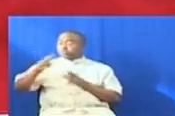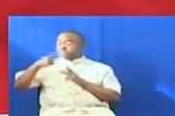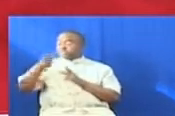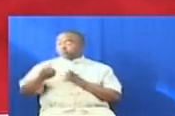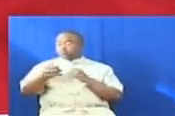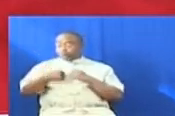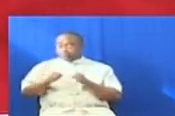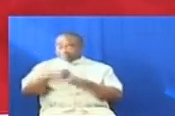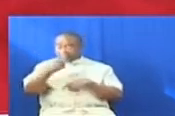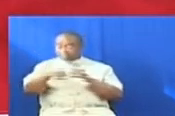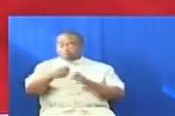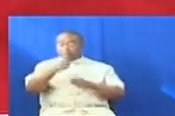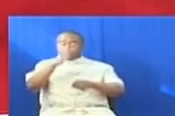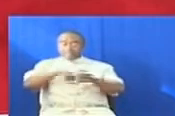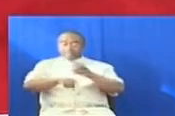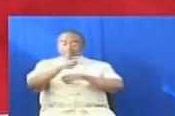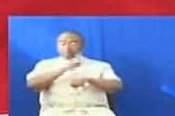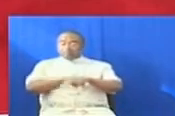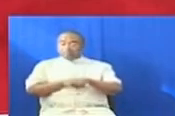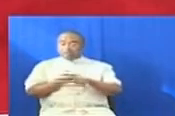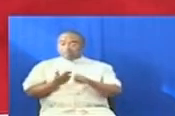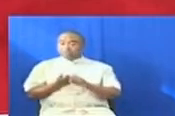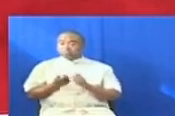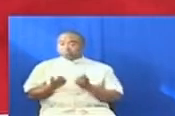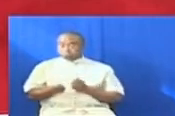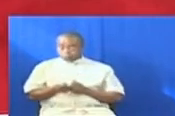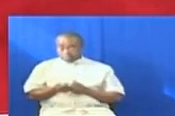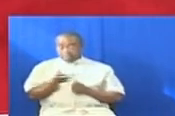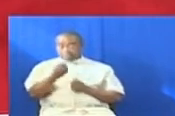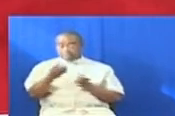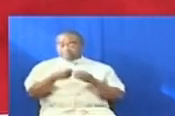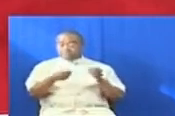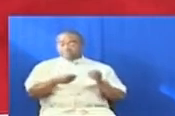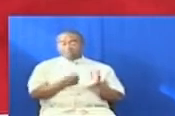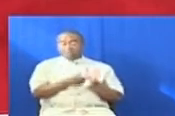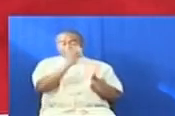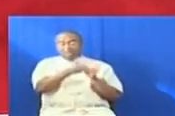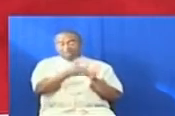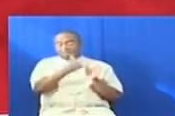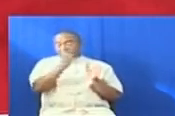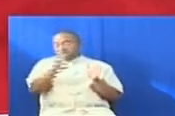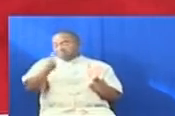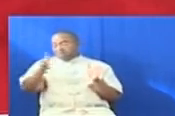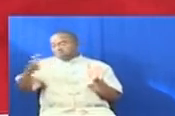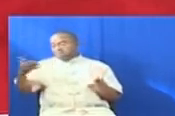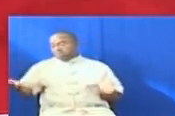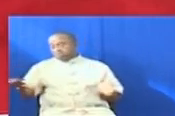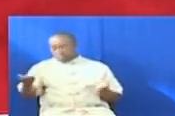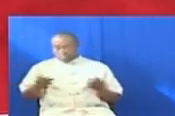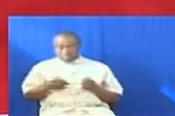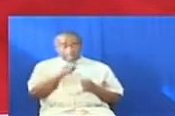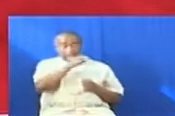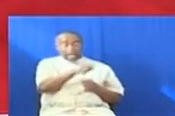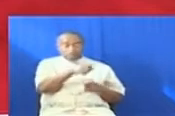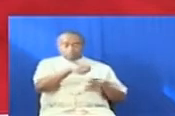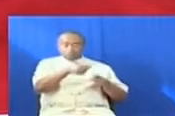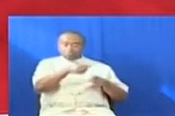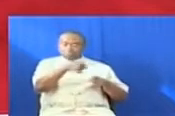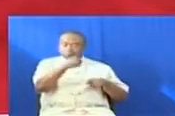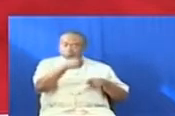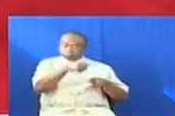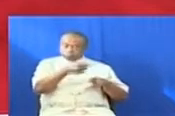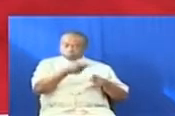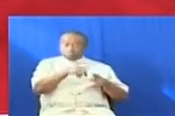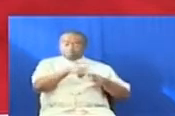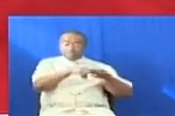kwa wakati kwa sababu ya kuchelewa kupitishiwa hizo madai ya wakandarasi wanaohusika na miradi hiyo.